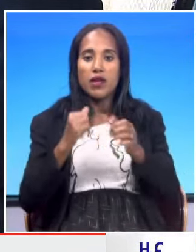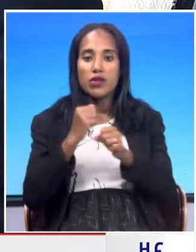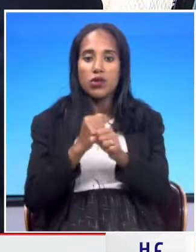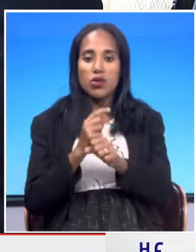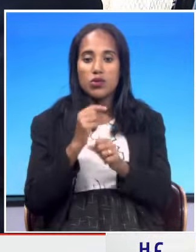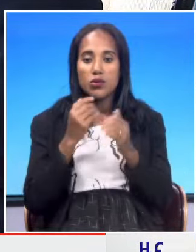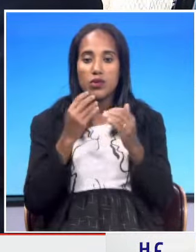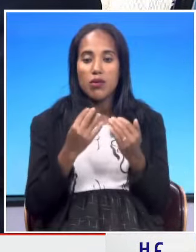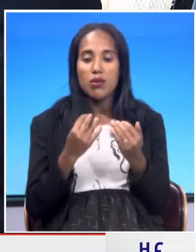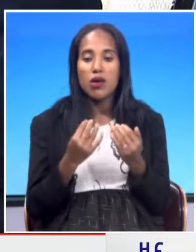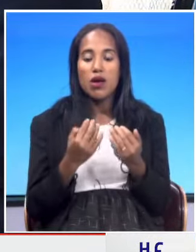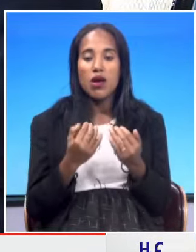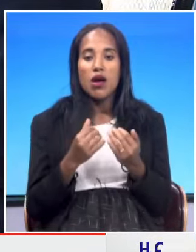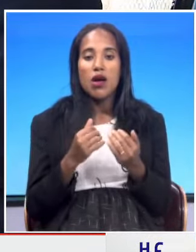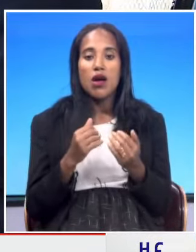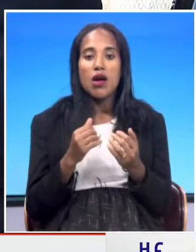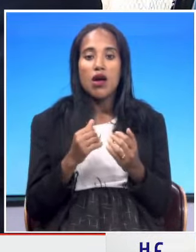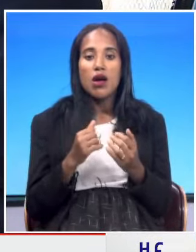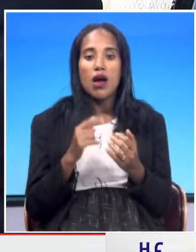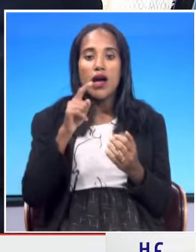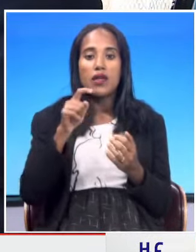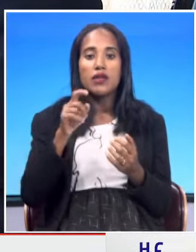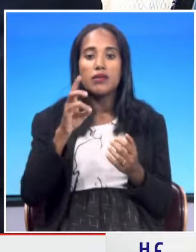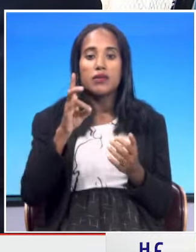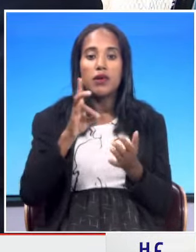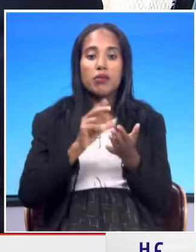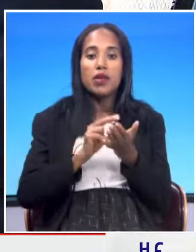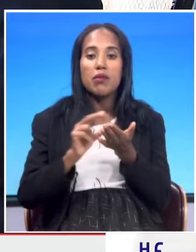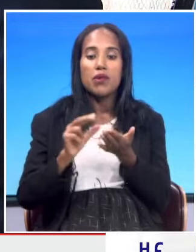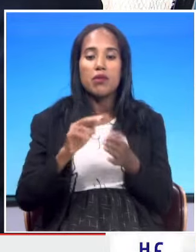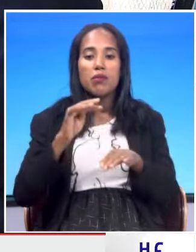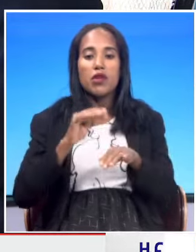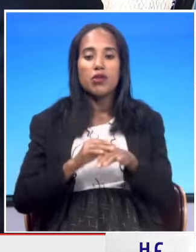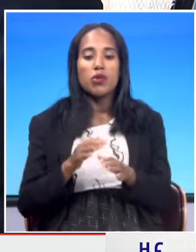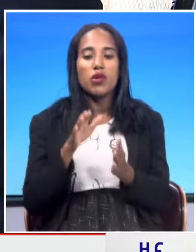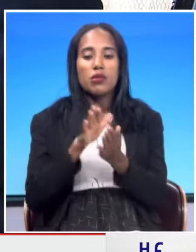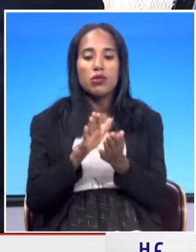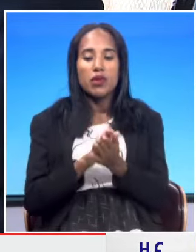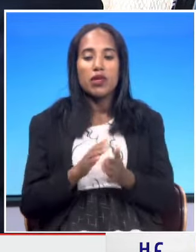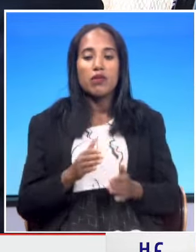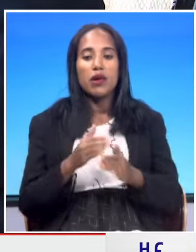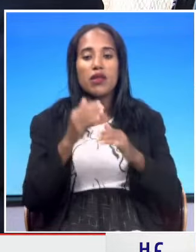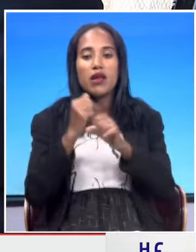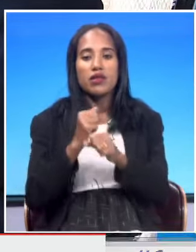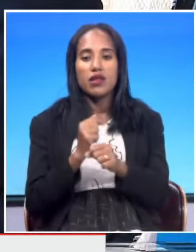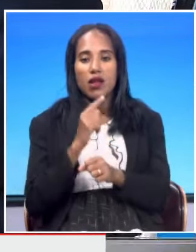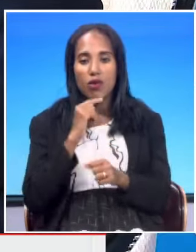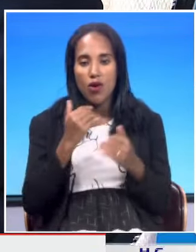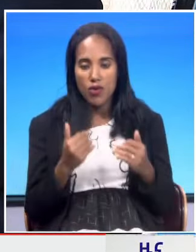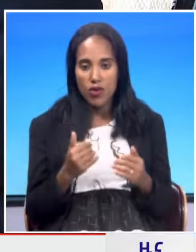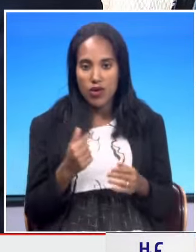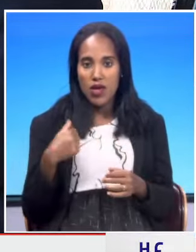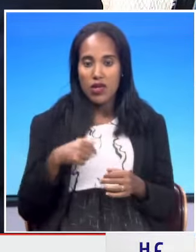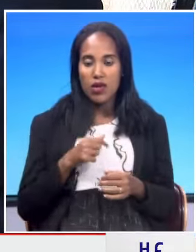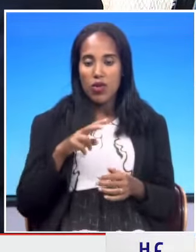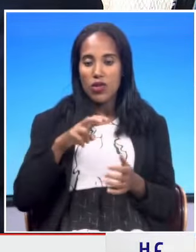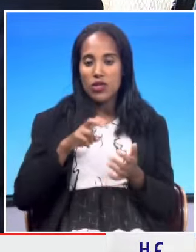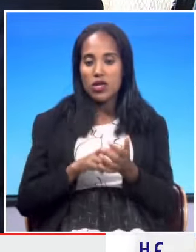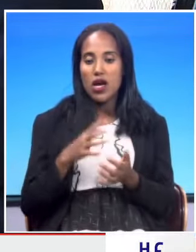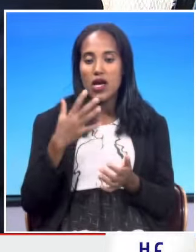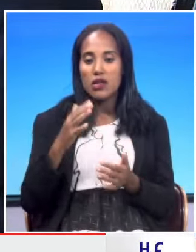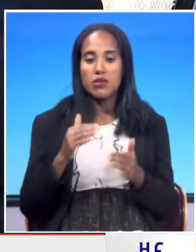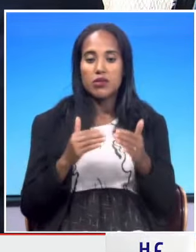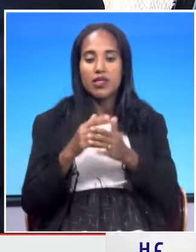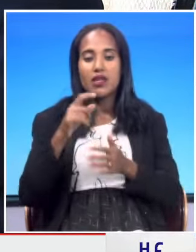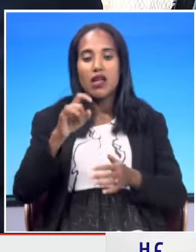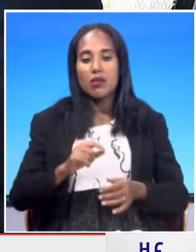سالي بهون ساعات عنا تسوات بليون برمد بعلما يتمت يتكم بده يسران بهون ساعات نيان دياو لو رتشا سادس نادر سالم دلهم